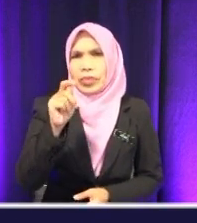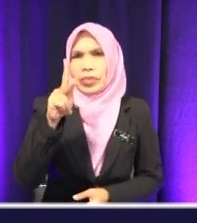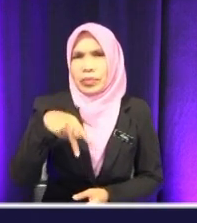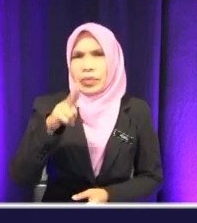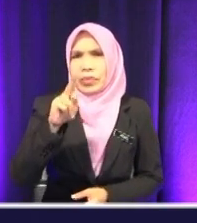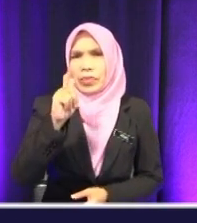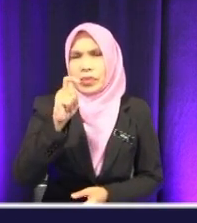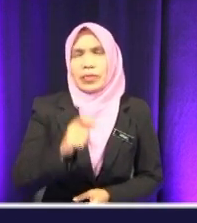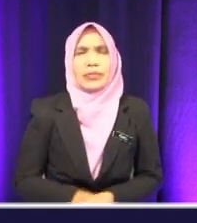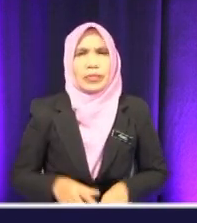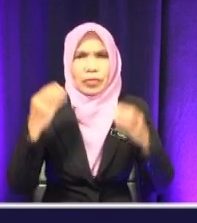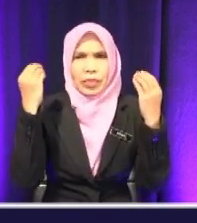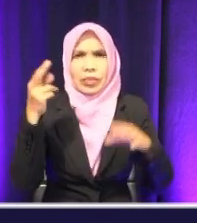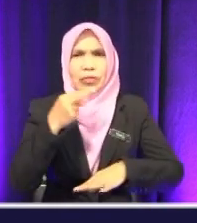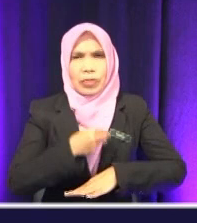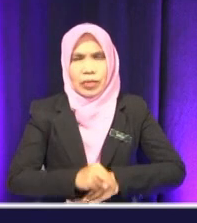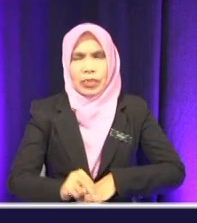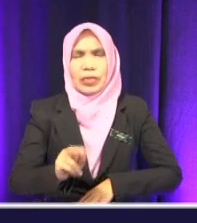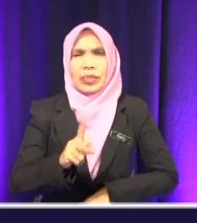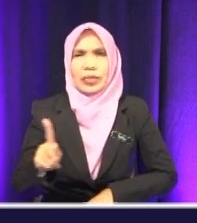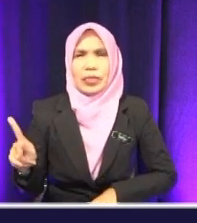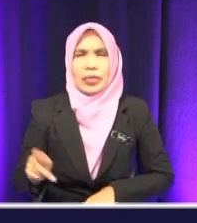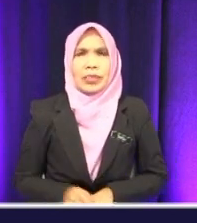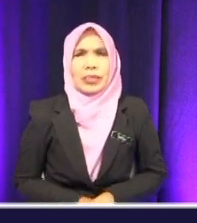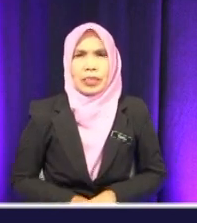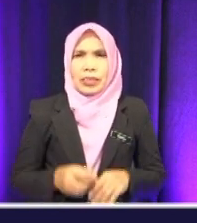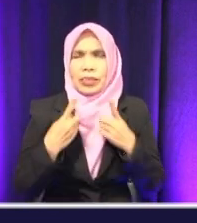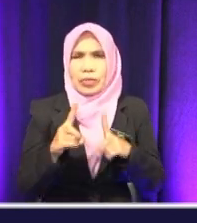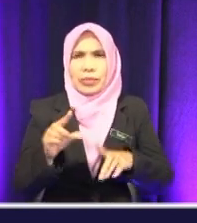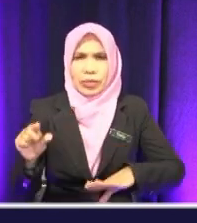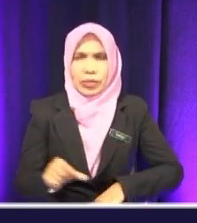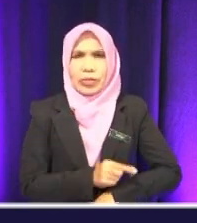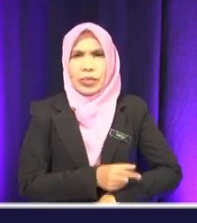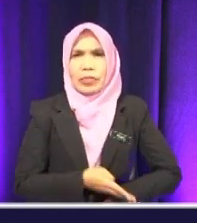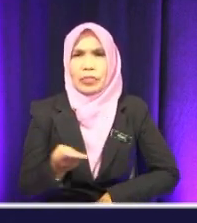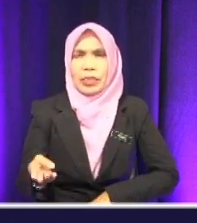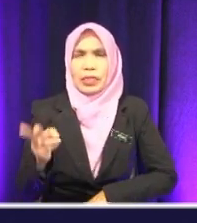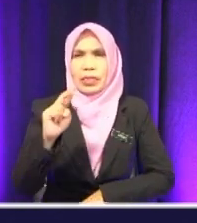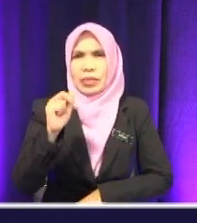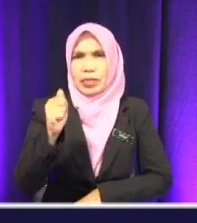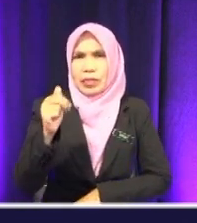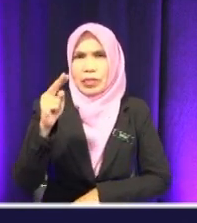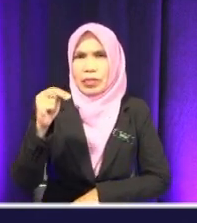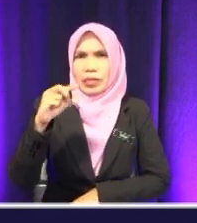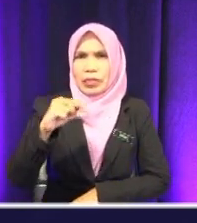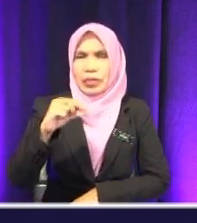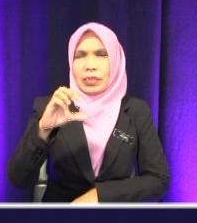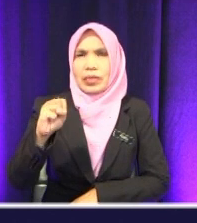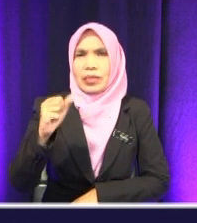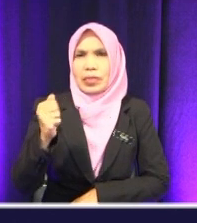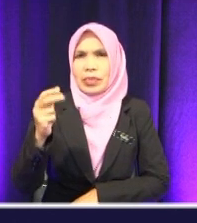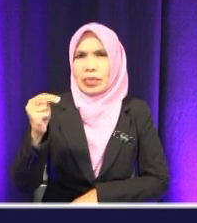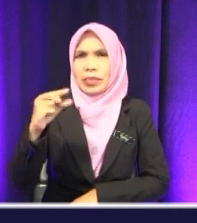nasihatkan jawab menggunakan bahan rancangan Maksudnya apa Yang tertera dalam soal live gunakan untuk